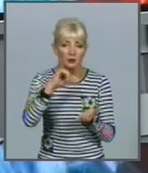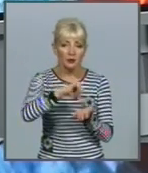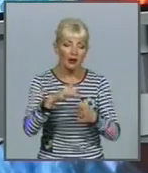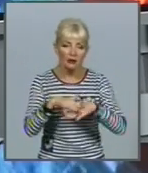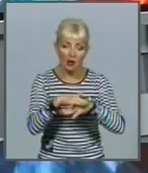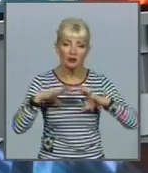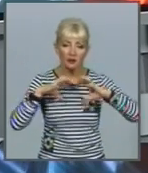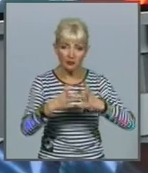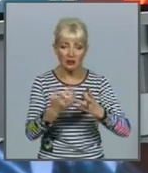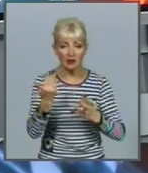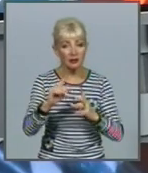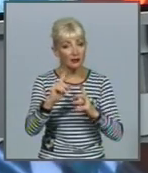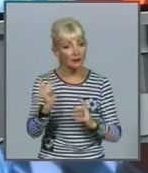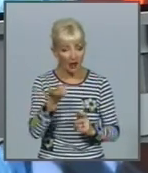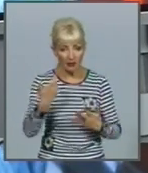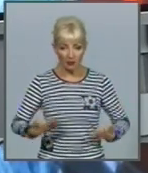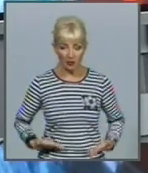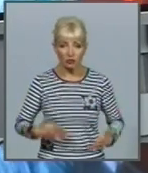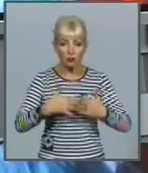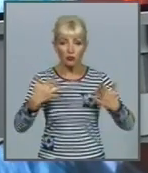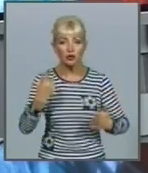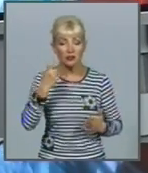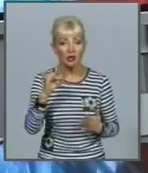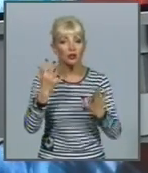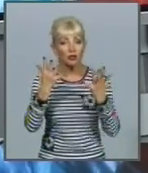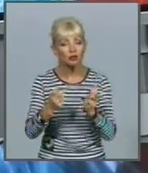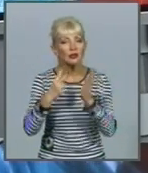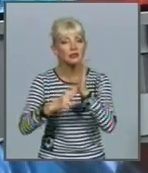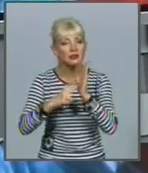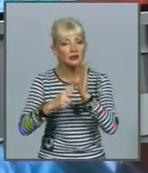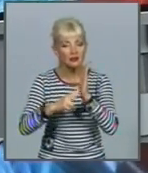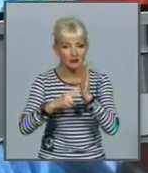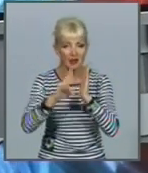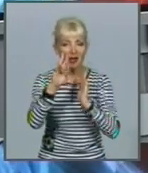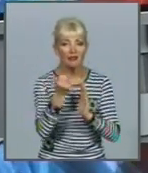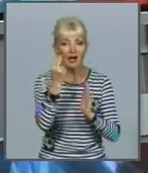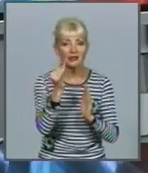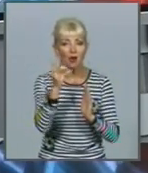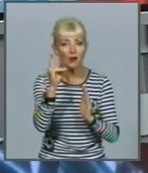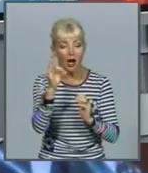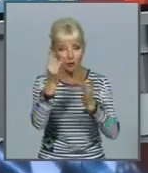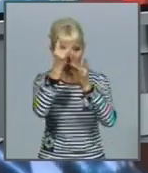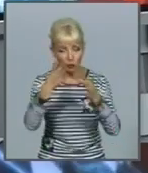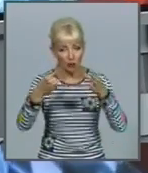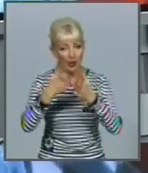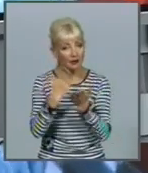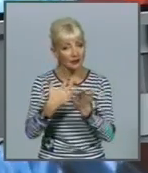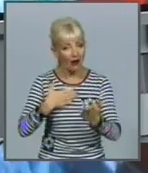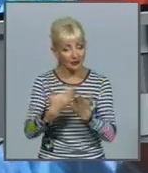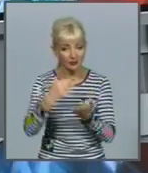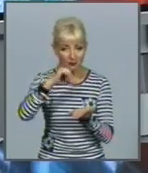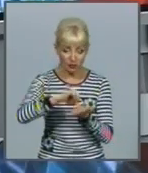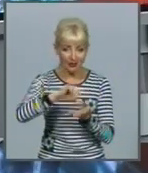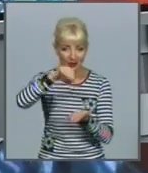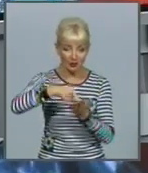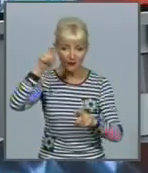першій столиці проживає більше 100 і ще майже 70 національно-культурних об'єднань. Вони є активними учасниками міського фестивалю національних